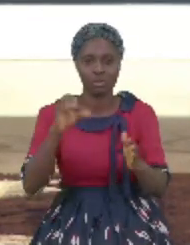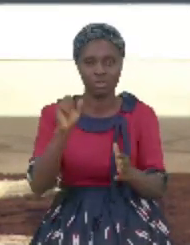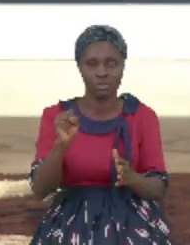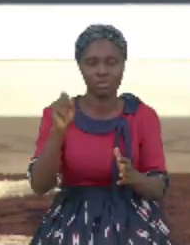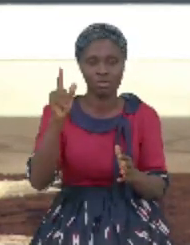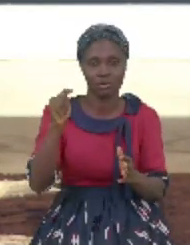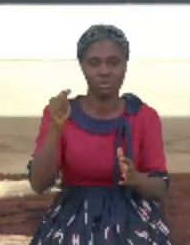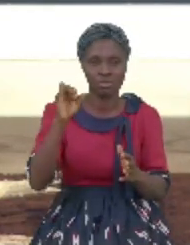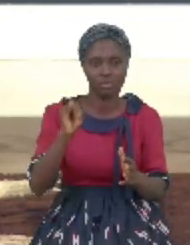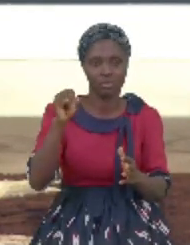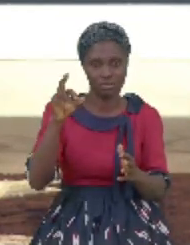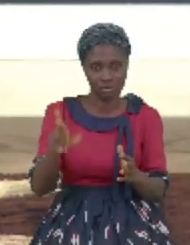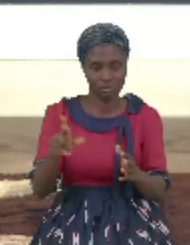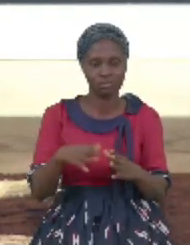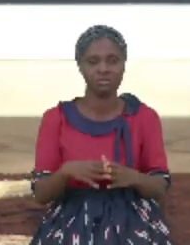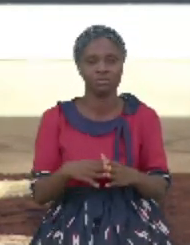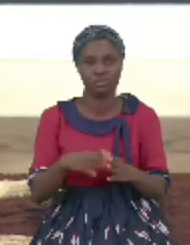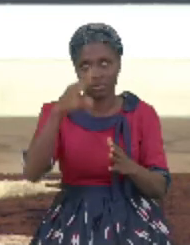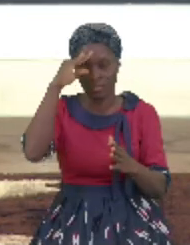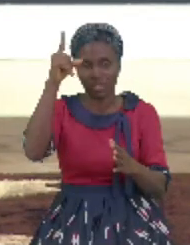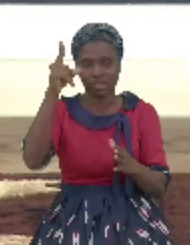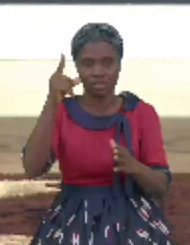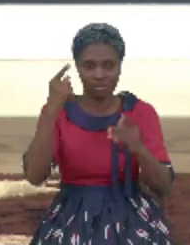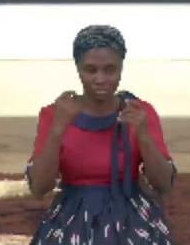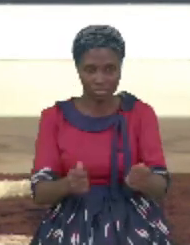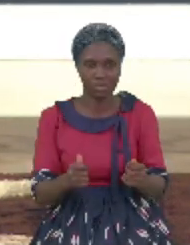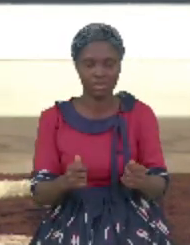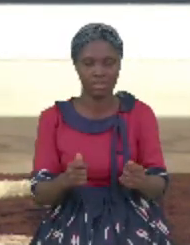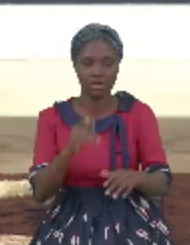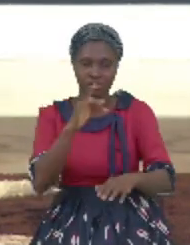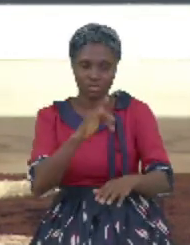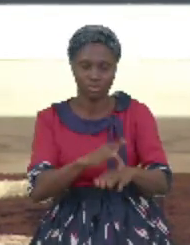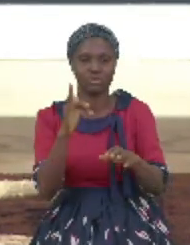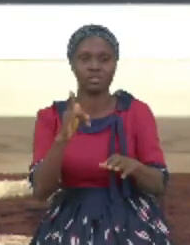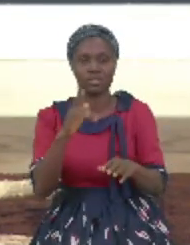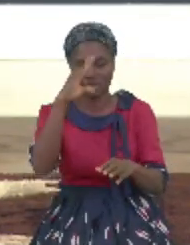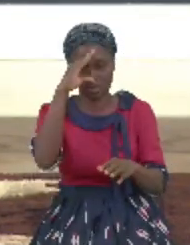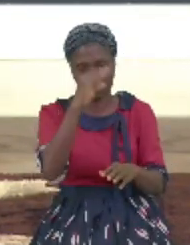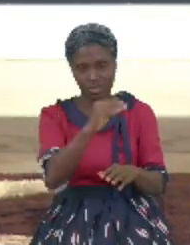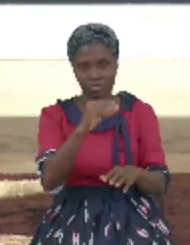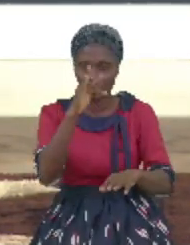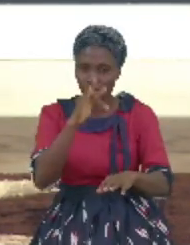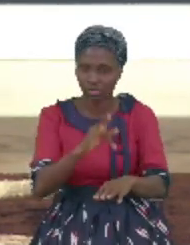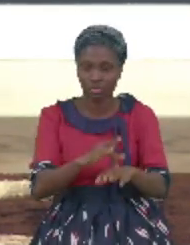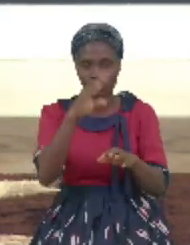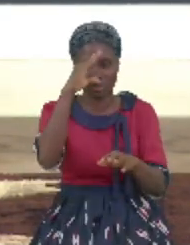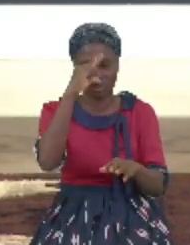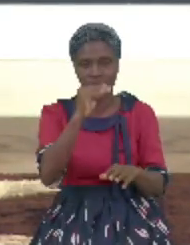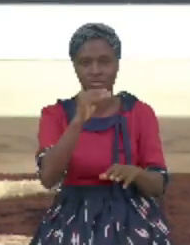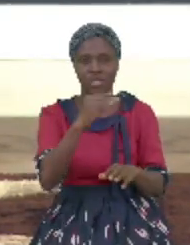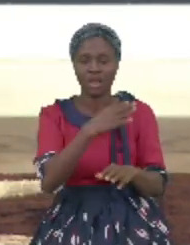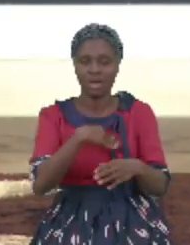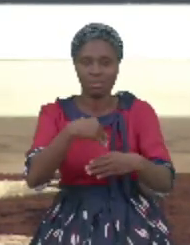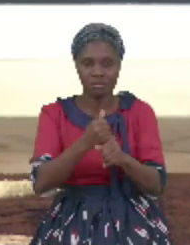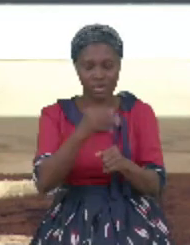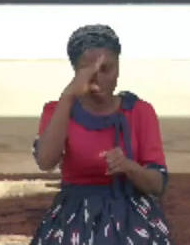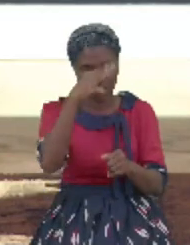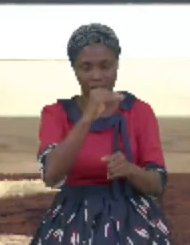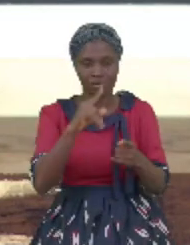réveilla. Le Seigneur l'a ravivé, l'a incité, l'a excité,